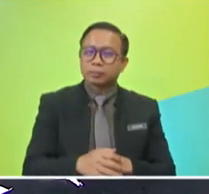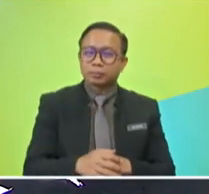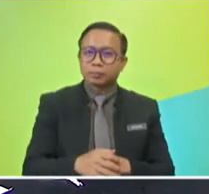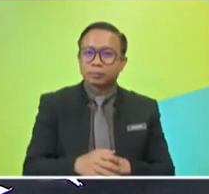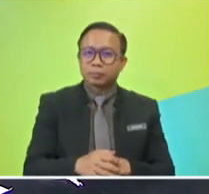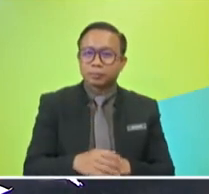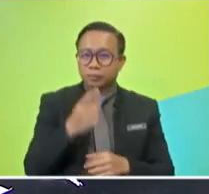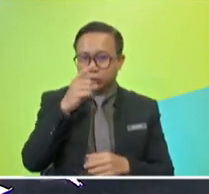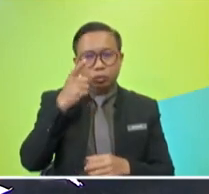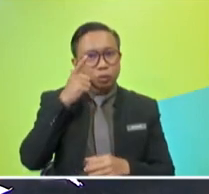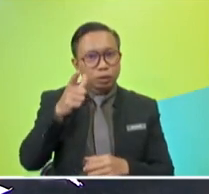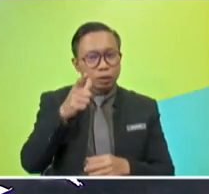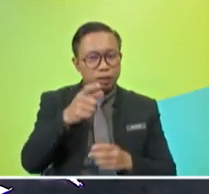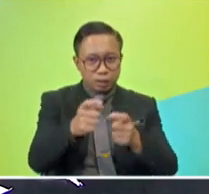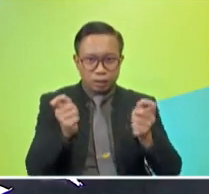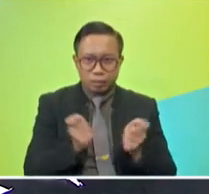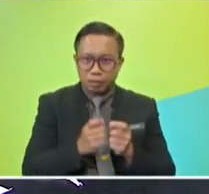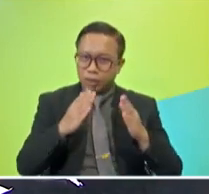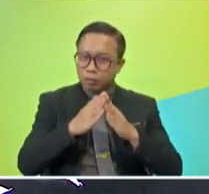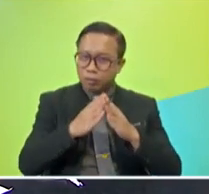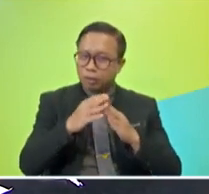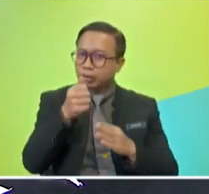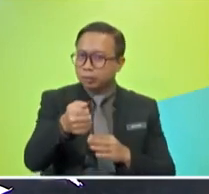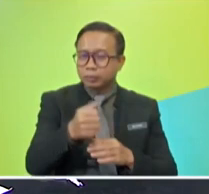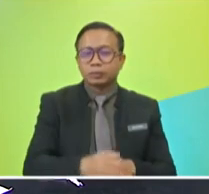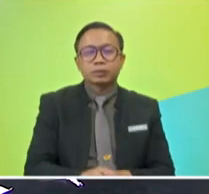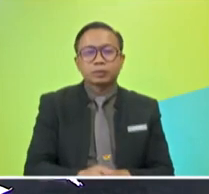untuk lihat kawasan kediaman masing-masing